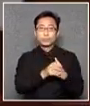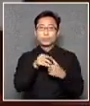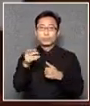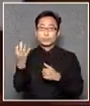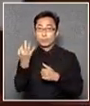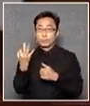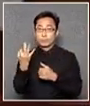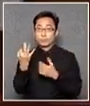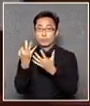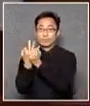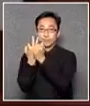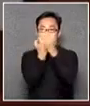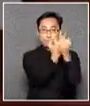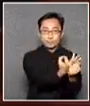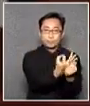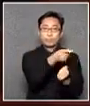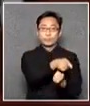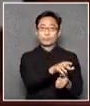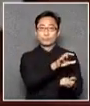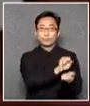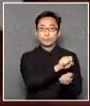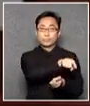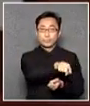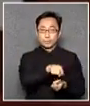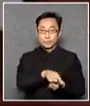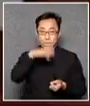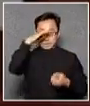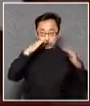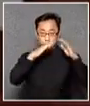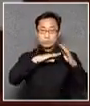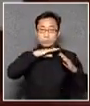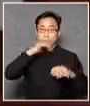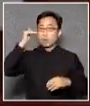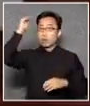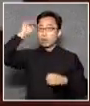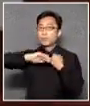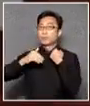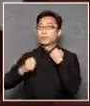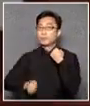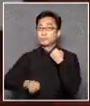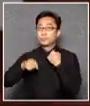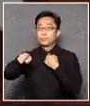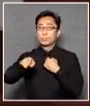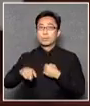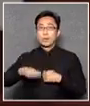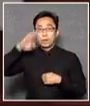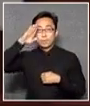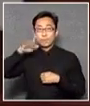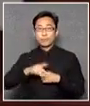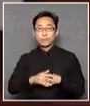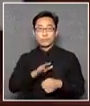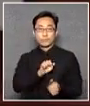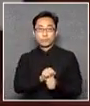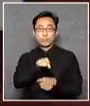捕，羁留在警署，直至到高等法院指出警方拘留时间不合理地